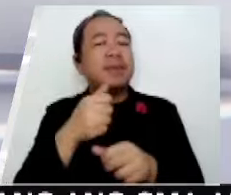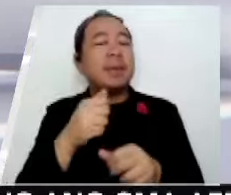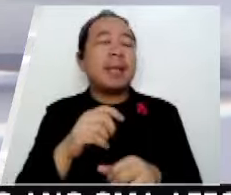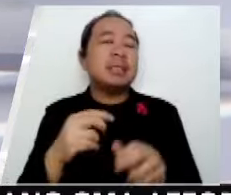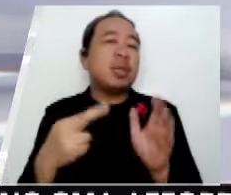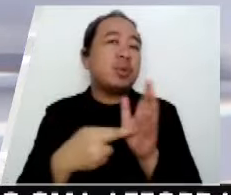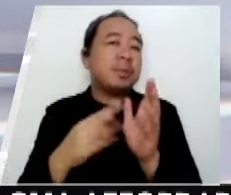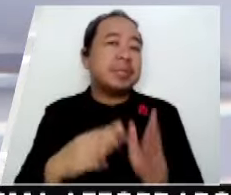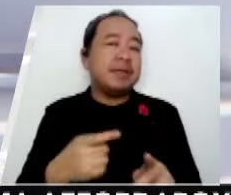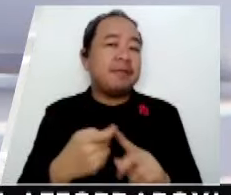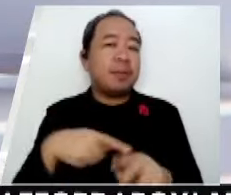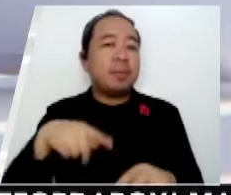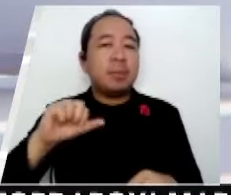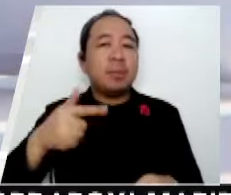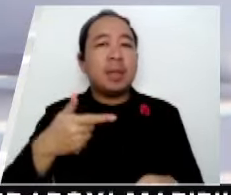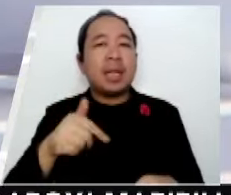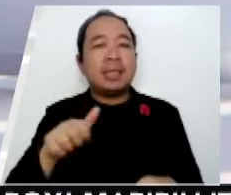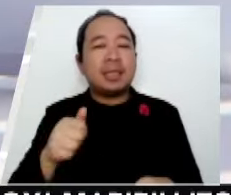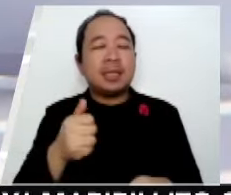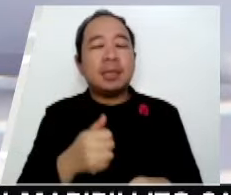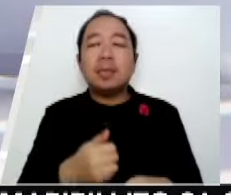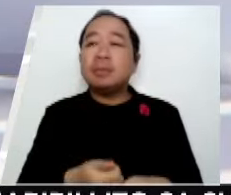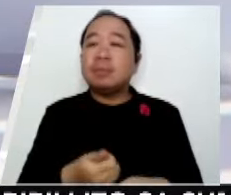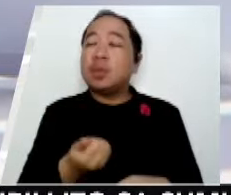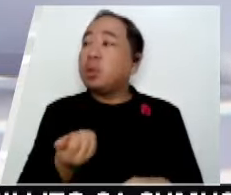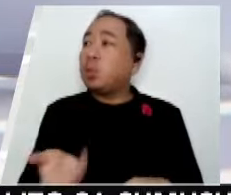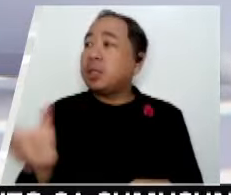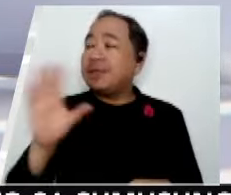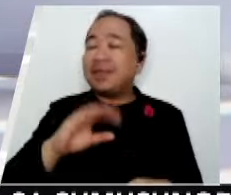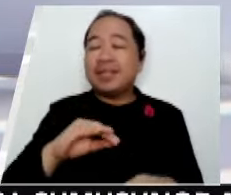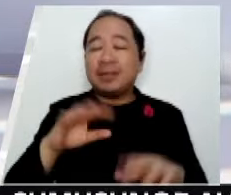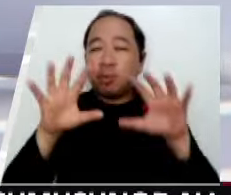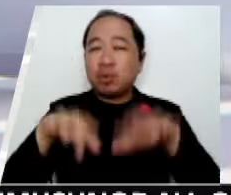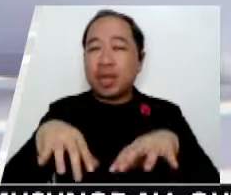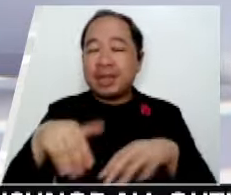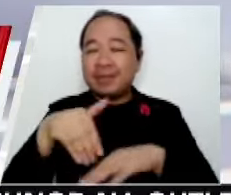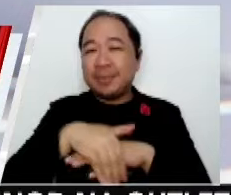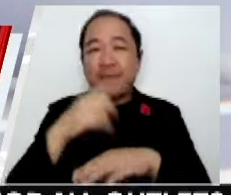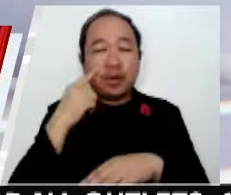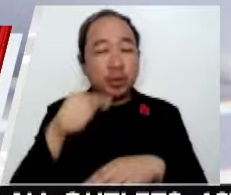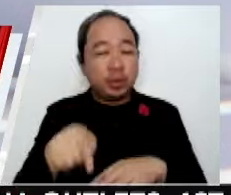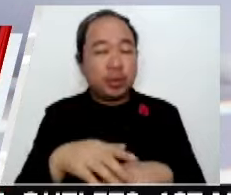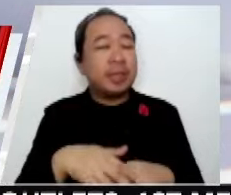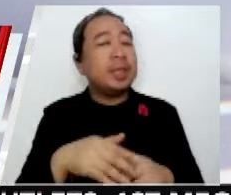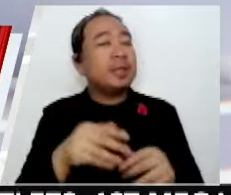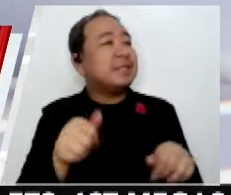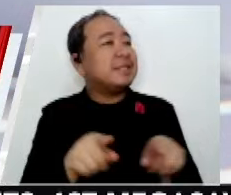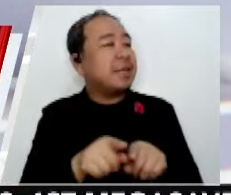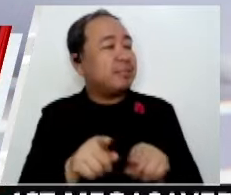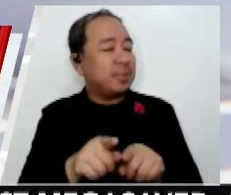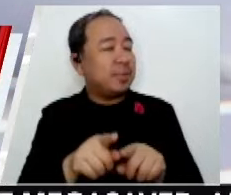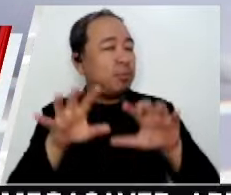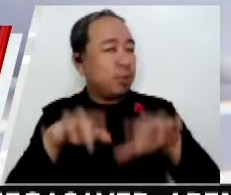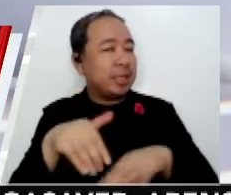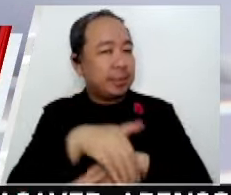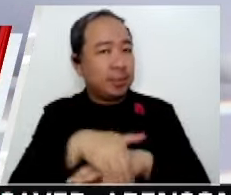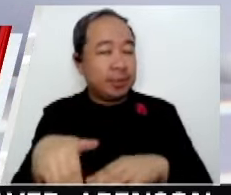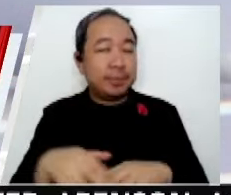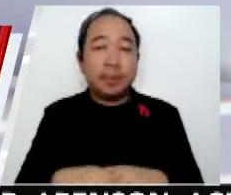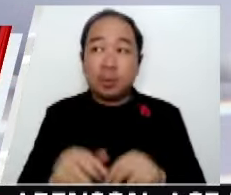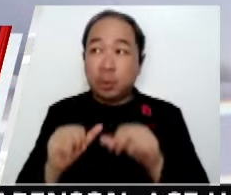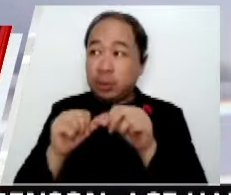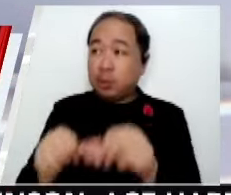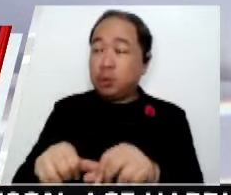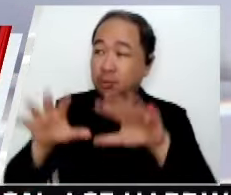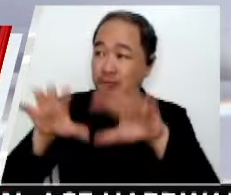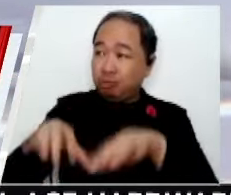po sa inyo, Sir Chris. Maulang gabi, Ms. Connie, at sa lahat po nating mga taga-subaybay. Wala pa rin pong tigil ang pag-ulan dito sa Metro Manila at